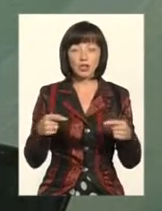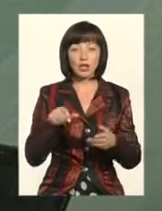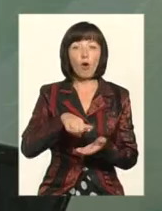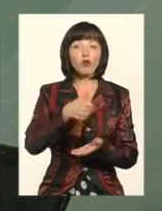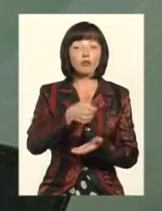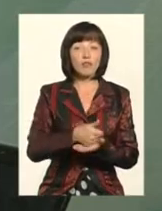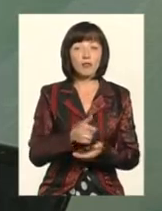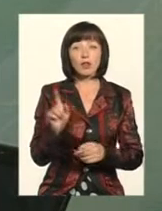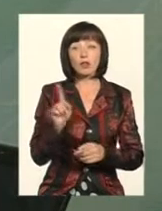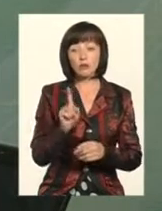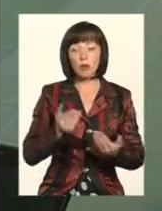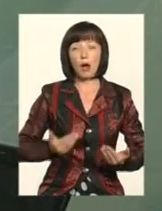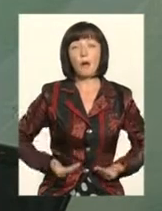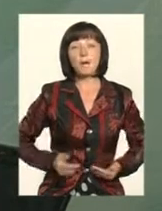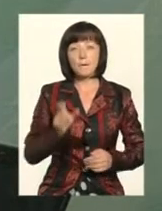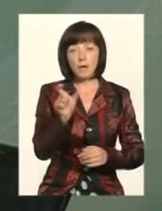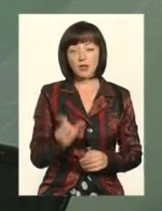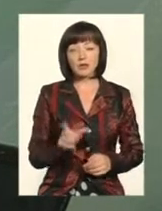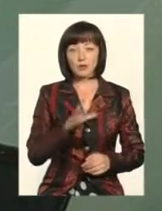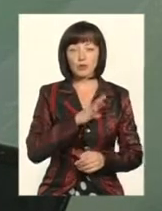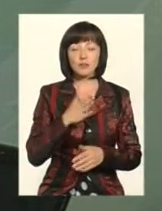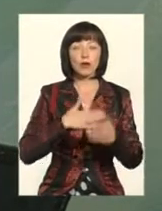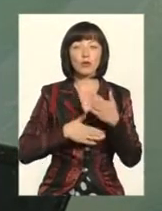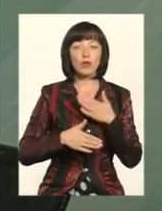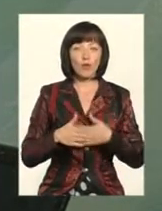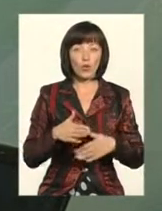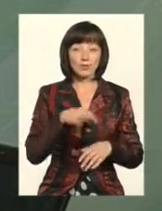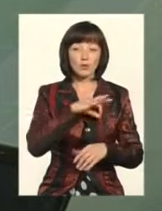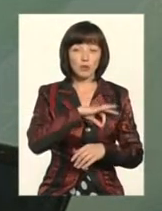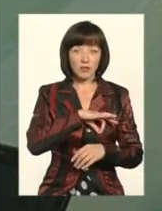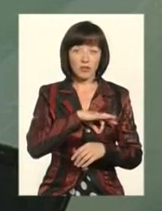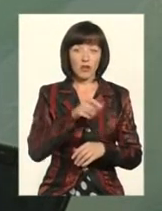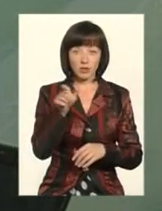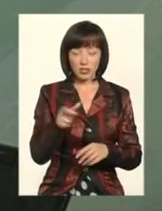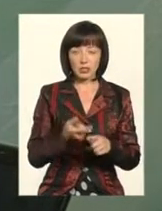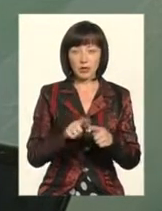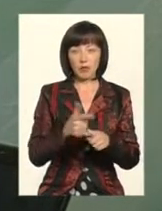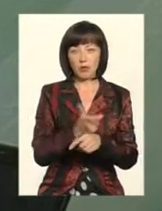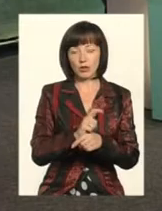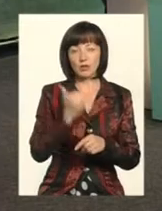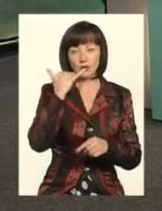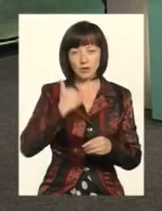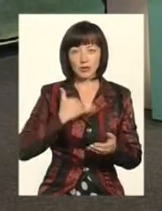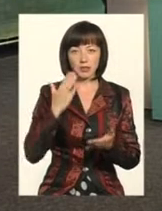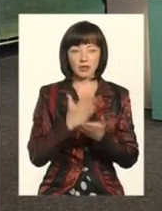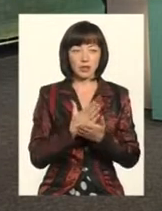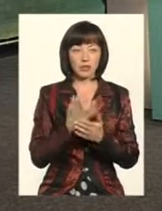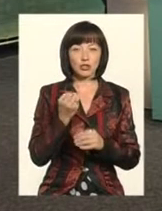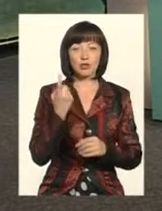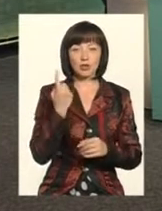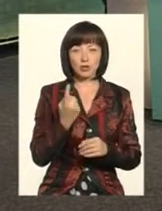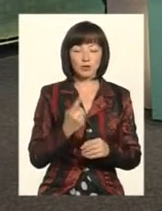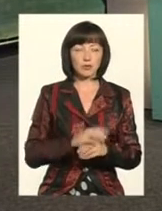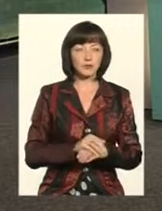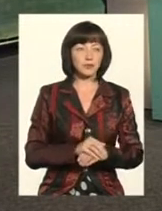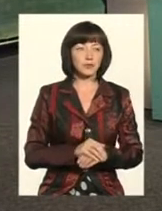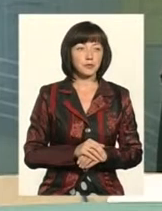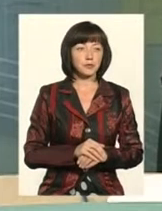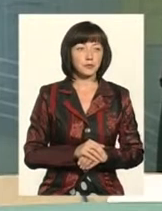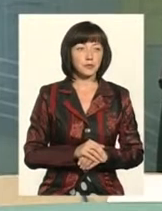основне, щоб мешканець був задоволений. Споживач – це понад усе. У нас є дзвінок 61 90